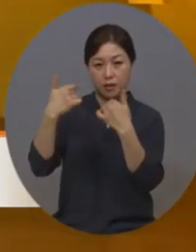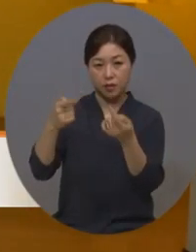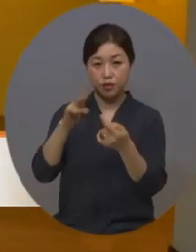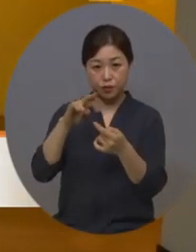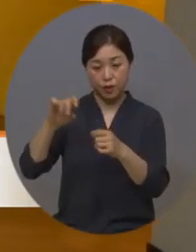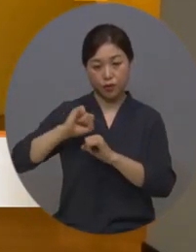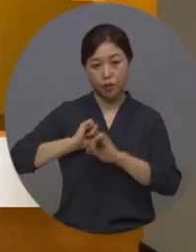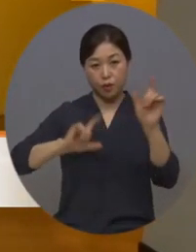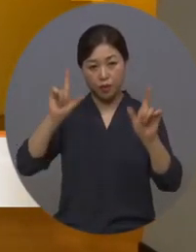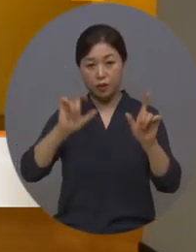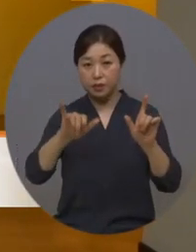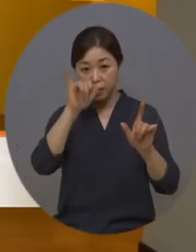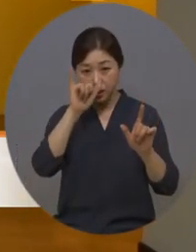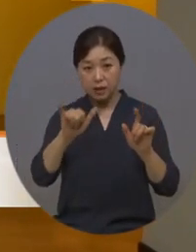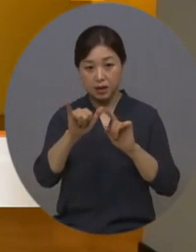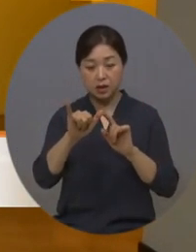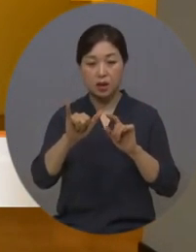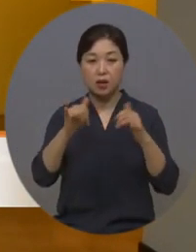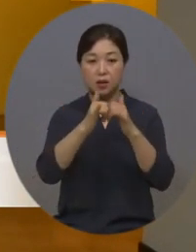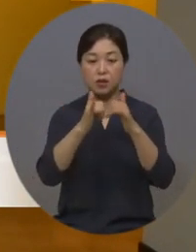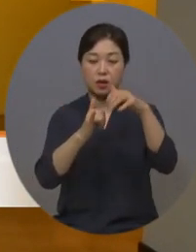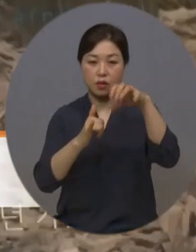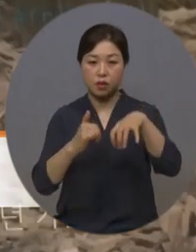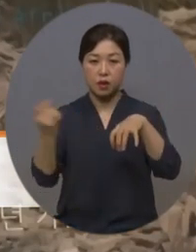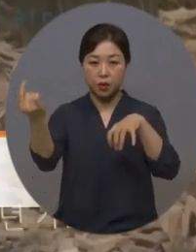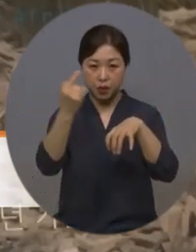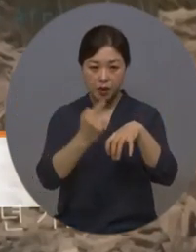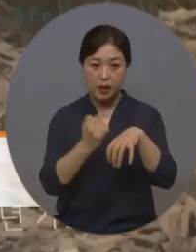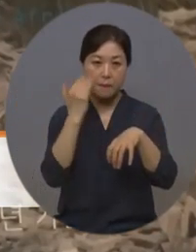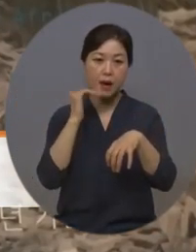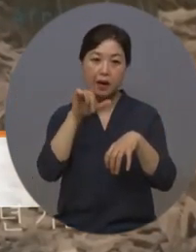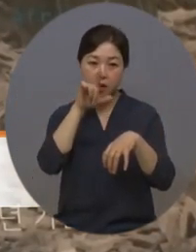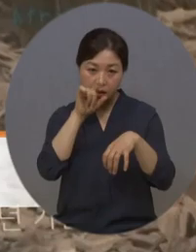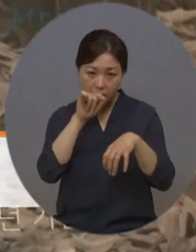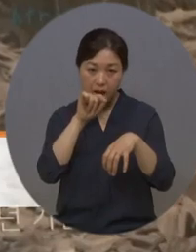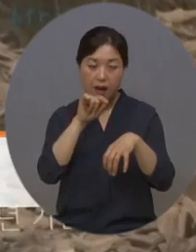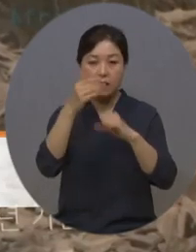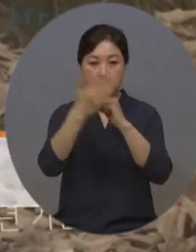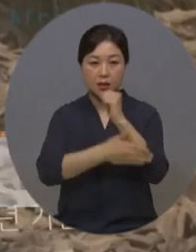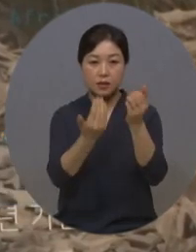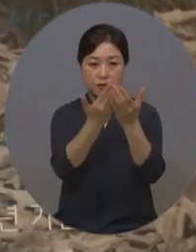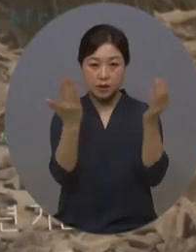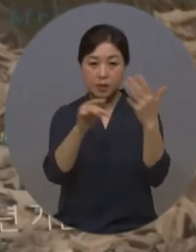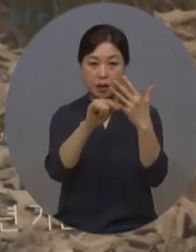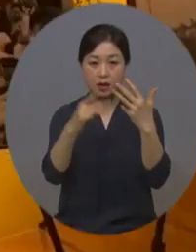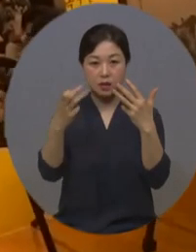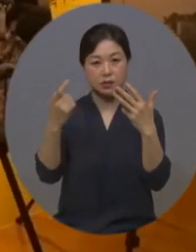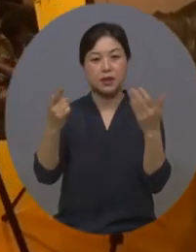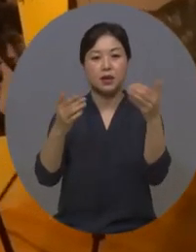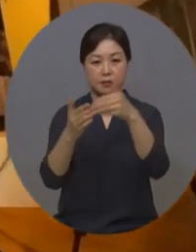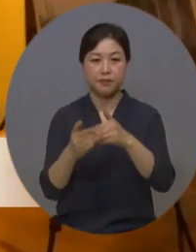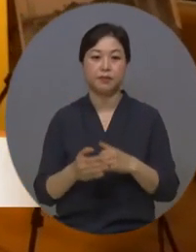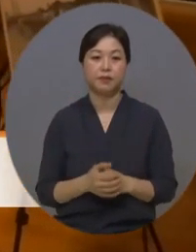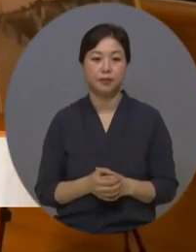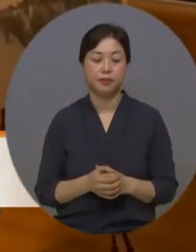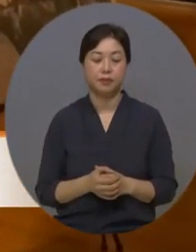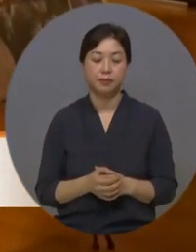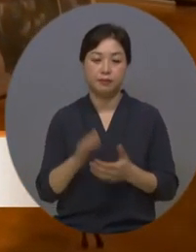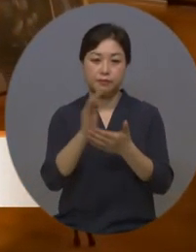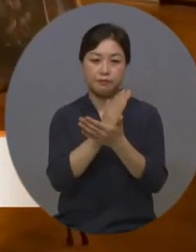담긴 전쟁터의 나라 든 파랑새 사진 전시회가 8월 31일까지 진행됩니다. 전시는 총